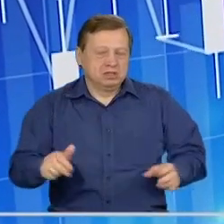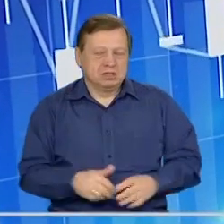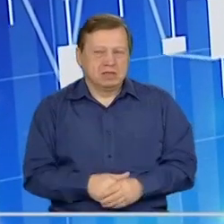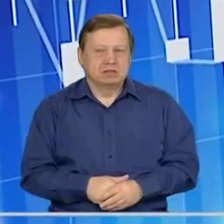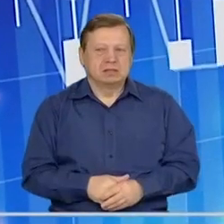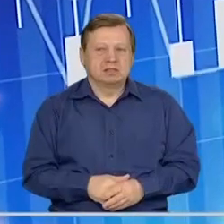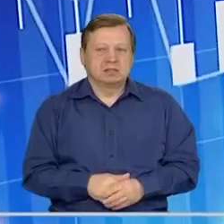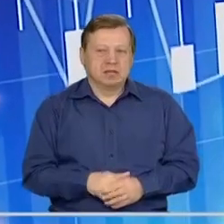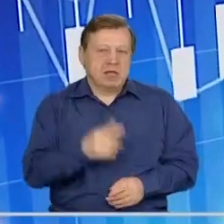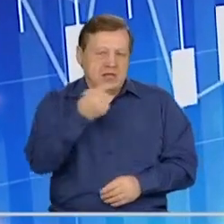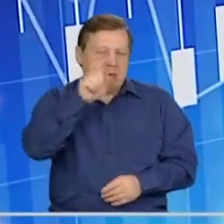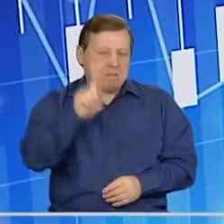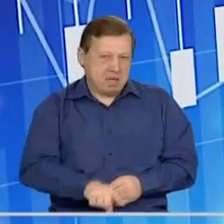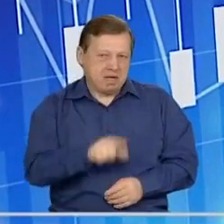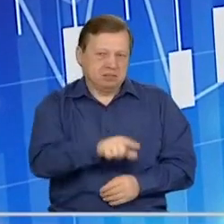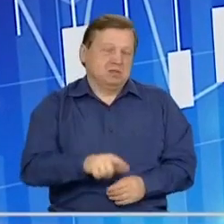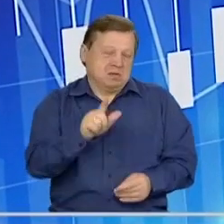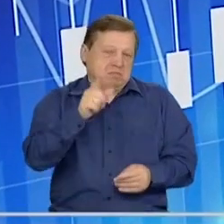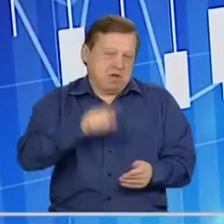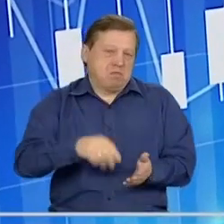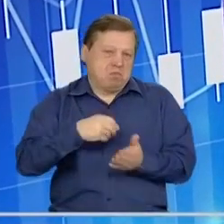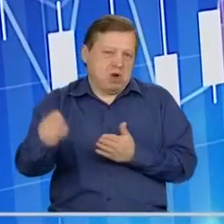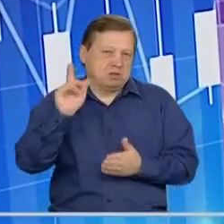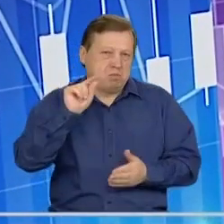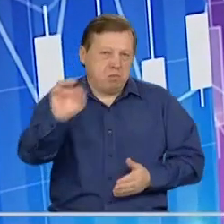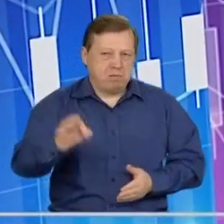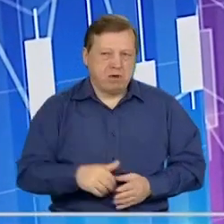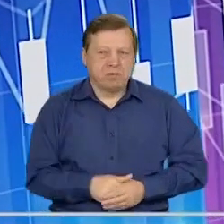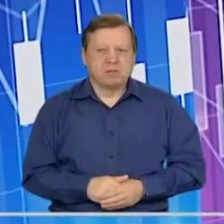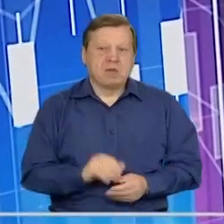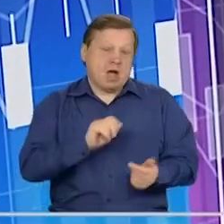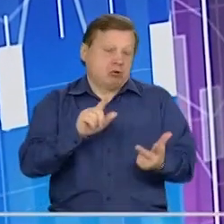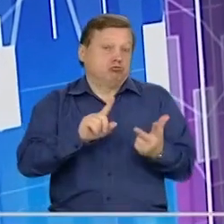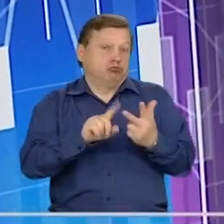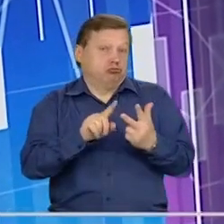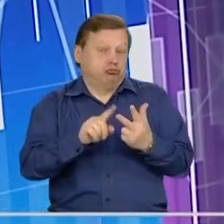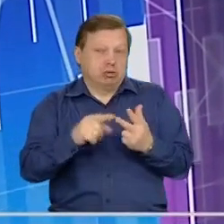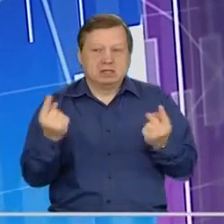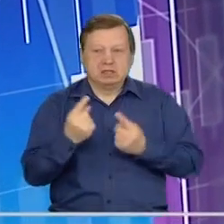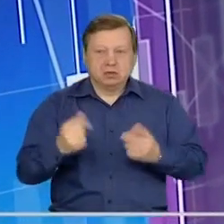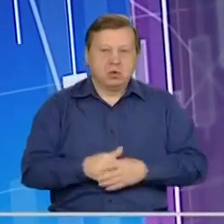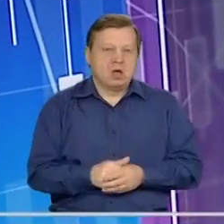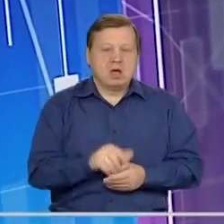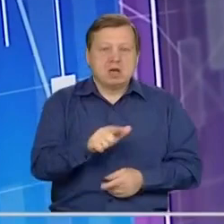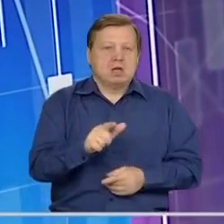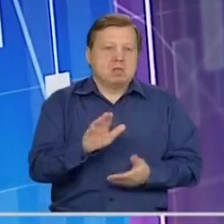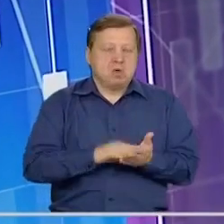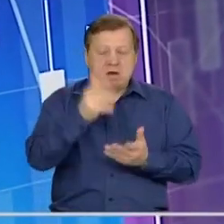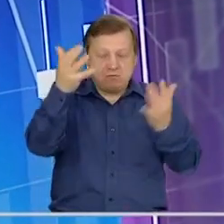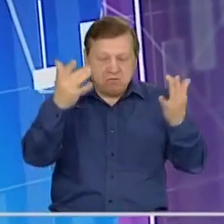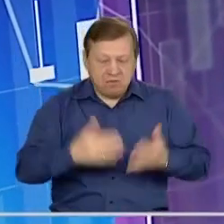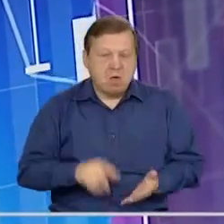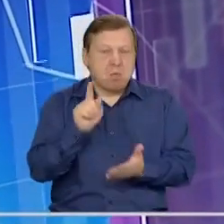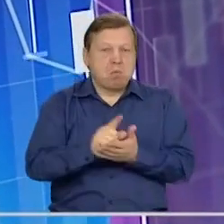wszystkim miesiąc ekstra, żeby zapłacić podatek. No i oczywiście może być trzecia sytuacja, że Państwu w ogóle nie wychodzi żaden podatek